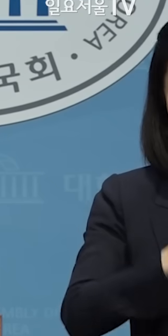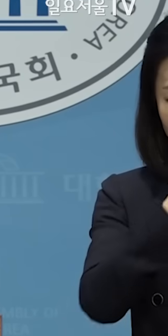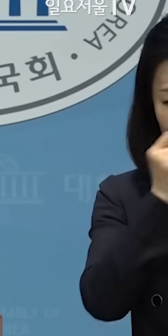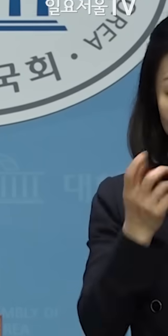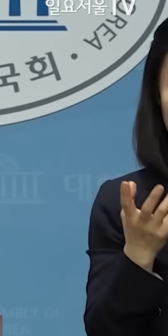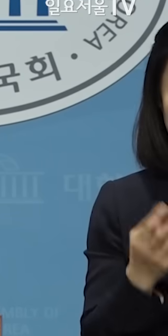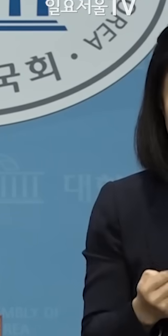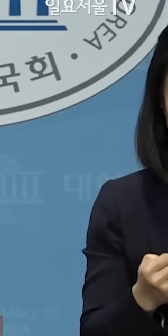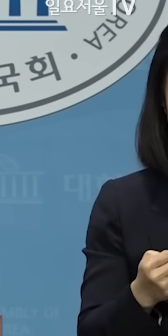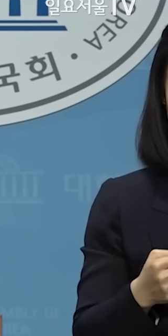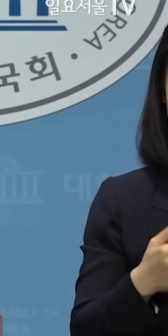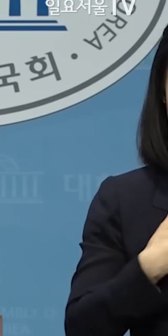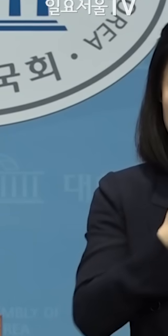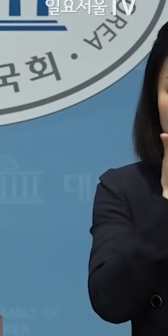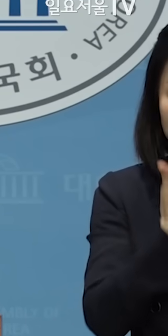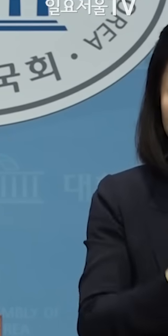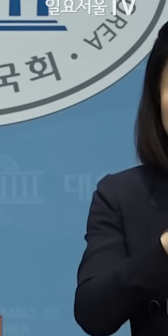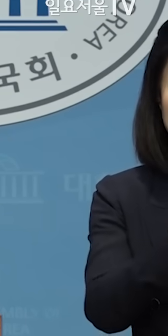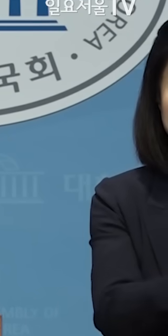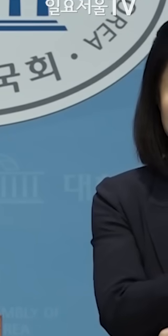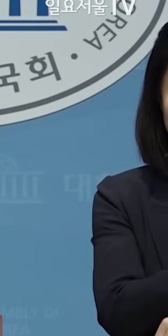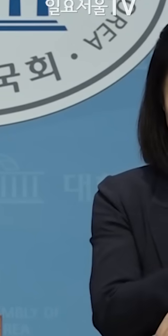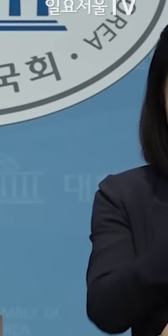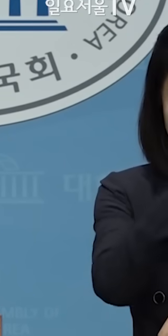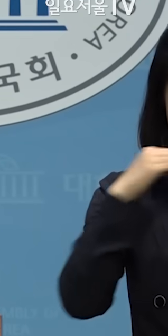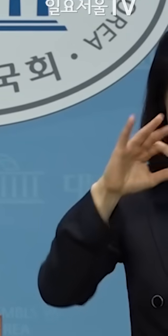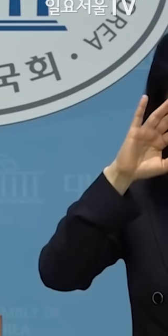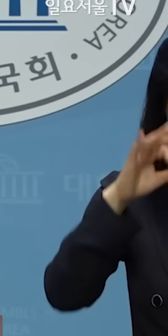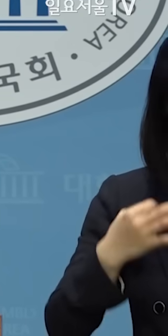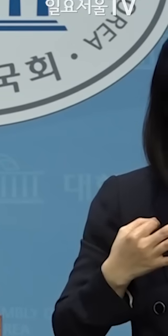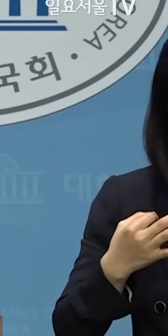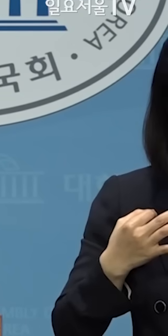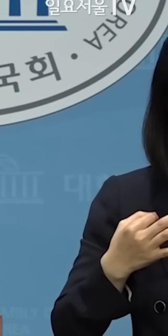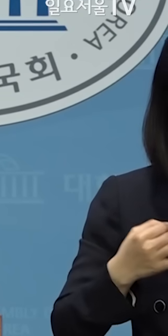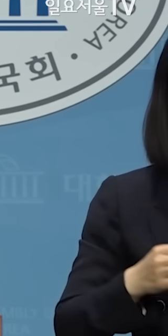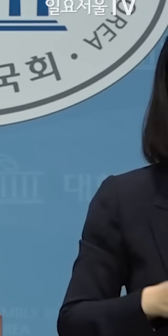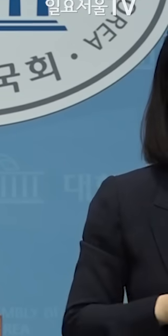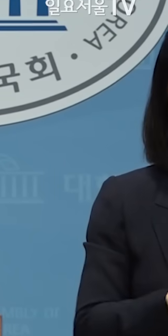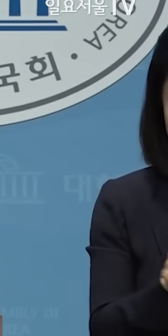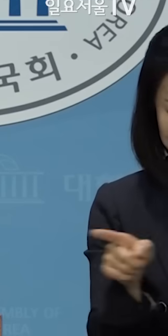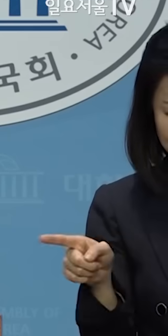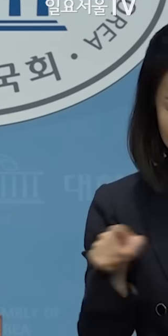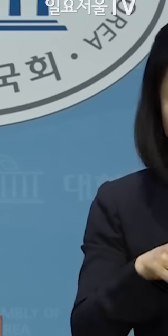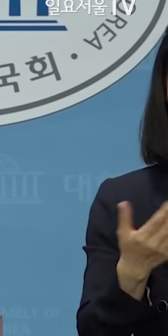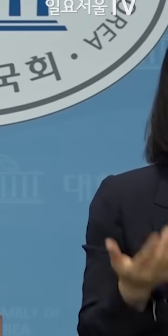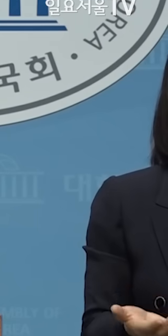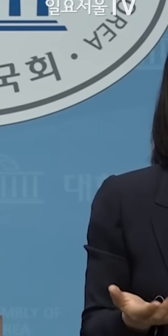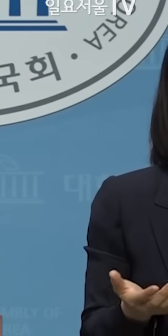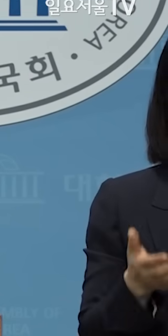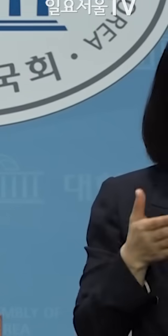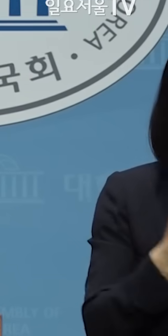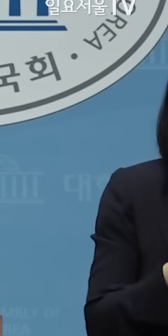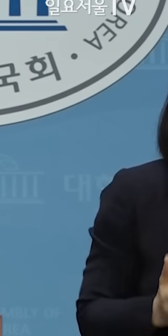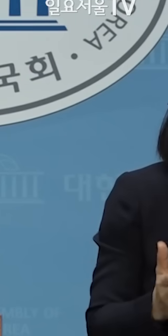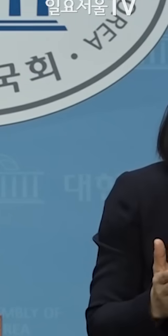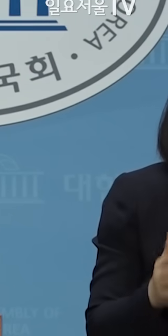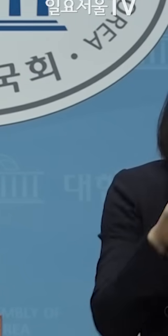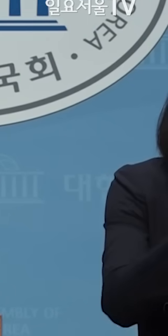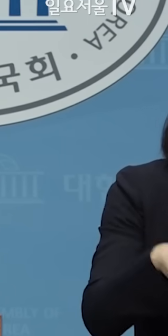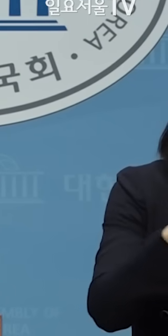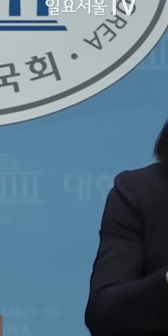람이의 중대한 을시면서 갈림길에서 쉬고 막다른 길에서는 길을